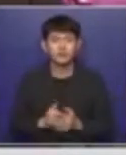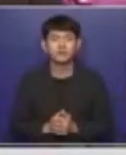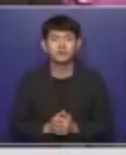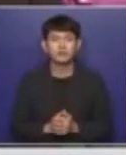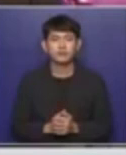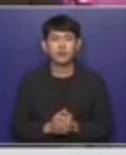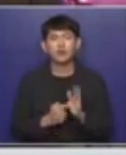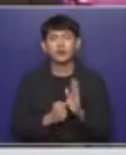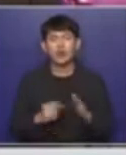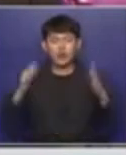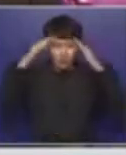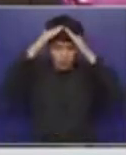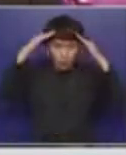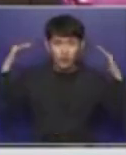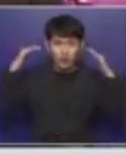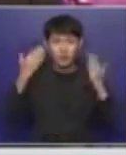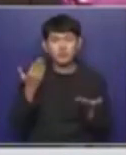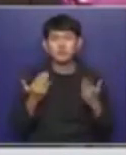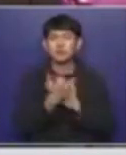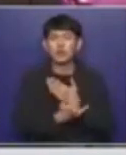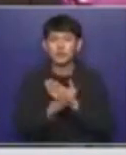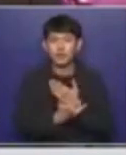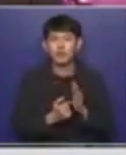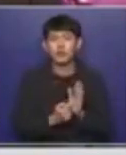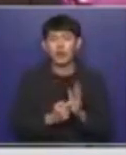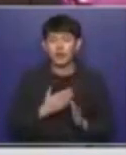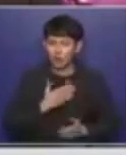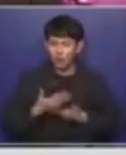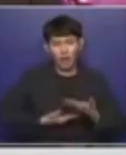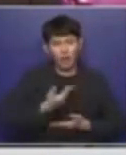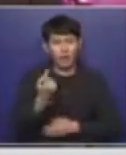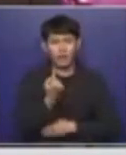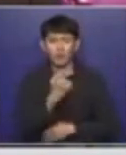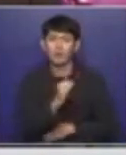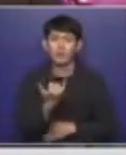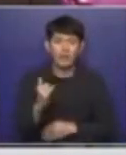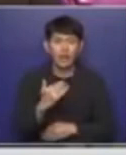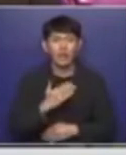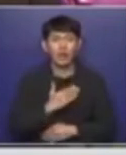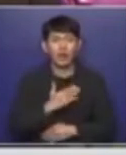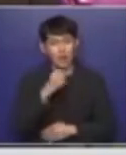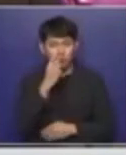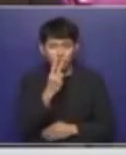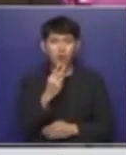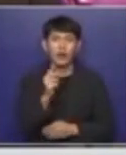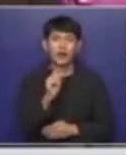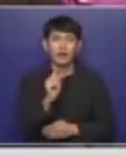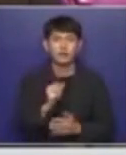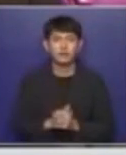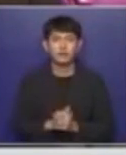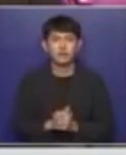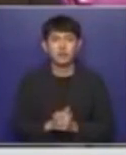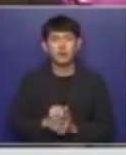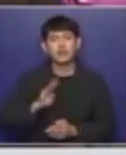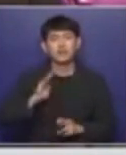ไม่ว่าจะเป็นเวียดนามหรือประเทศอะไรก็แล้วแต่ถ้าเป็นเซลแมนอย่างเดียวบางทีศักยภาพของเอก